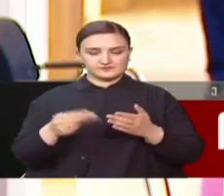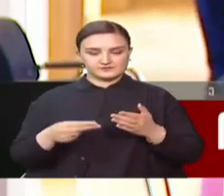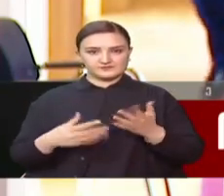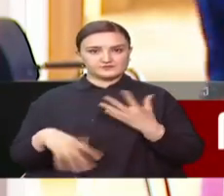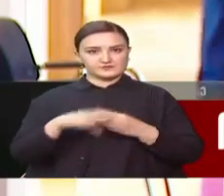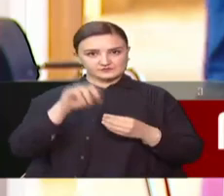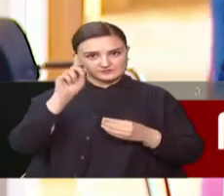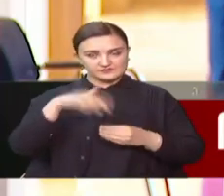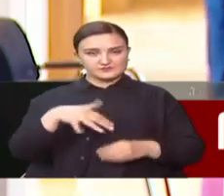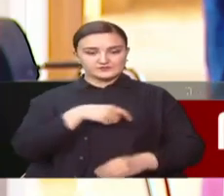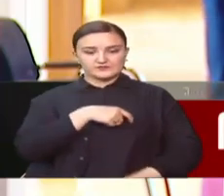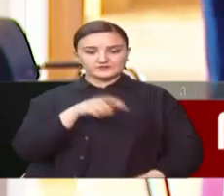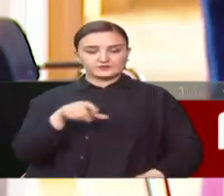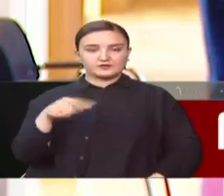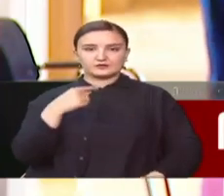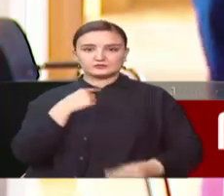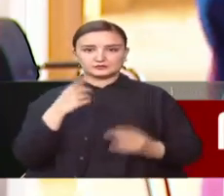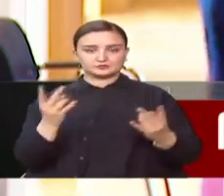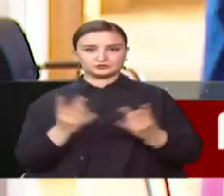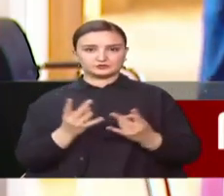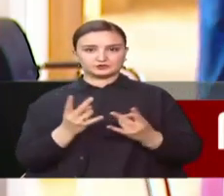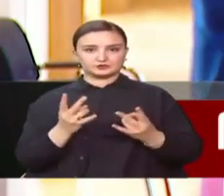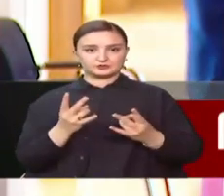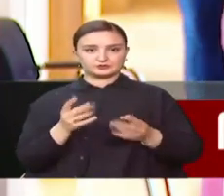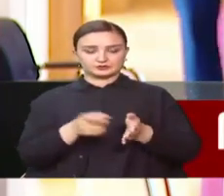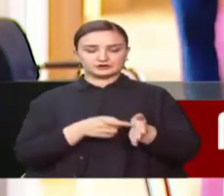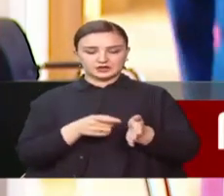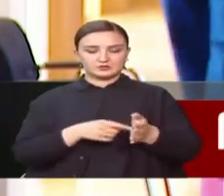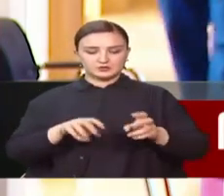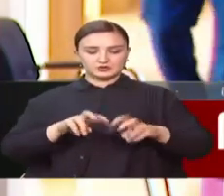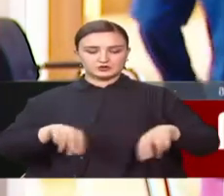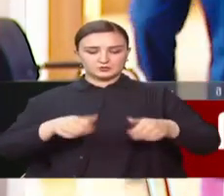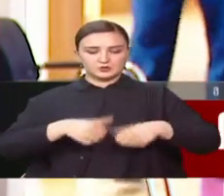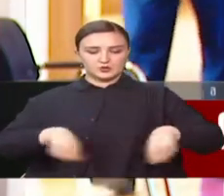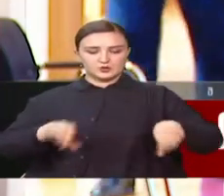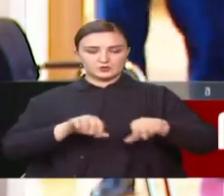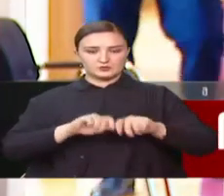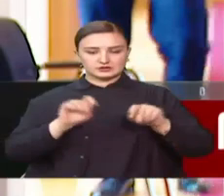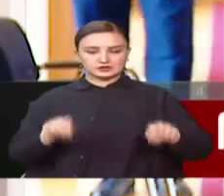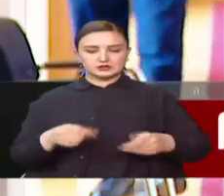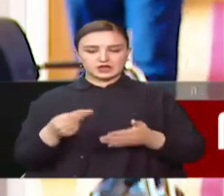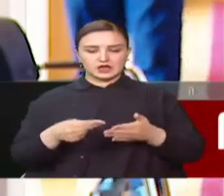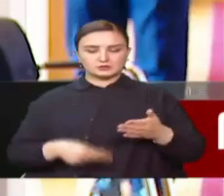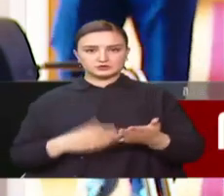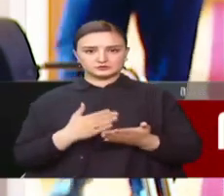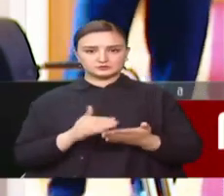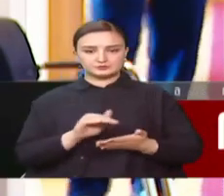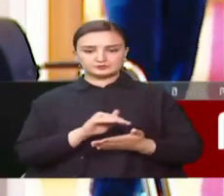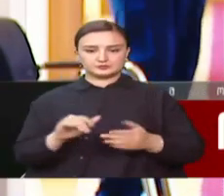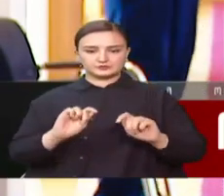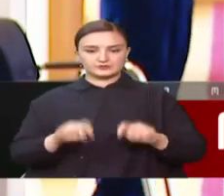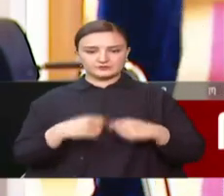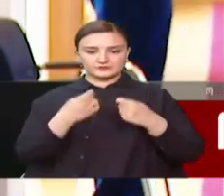конечно, Ормузат депутат из Хмачирдеба, Сагамудзебо комиссия, из Хелмуцера, Пикуак, чуен Амас, официал, когда